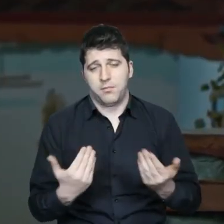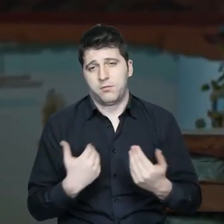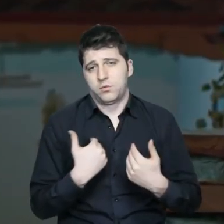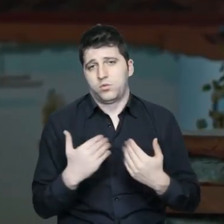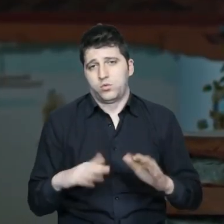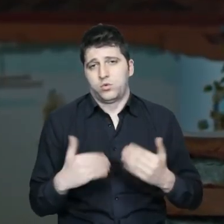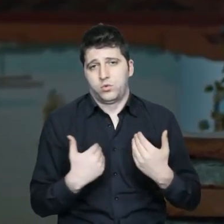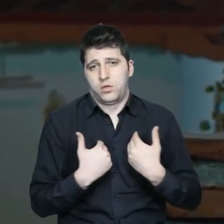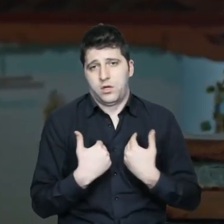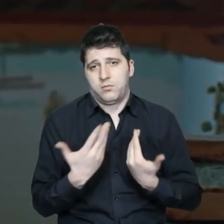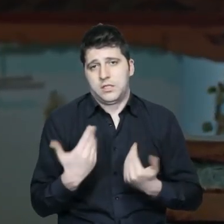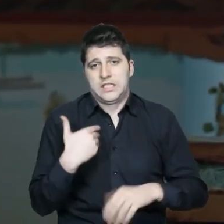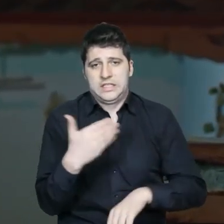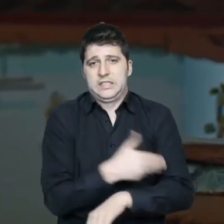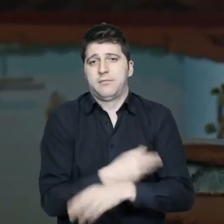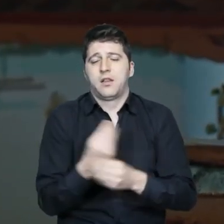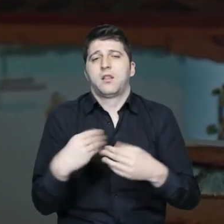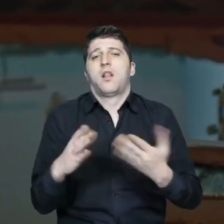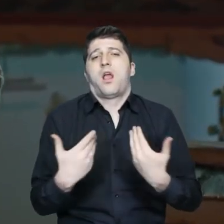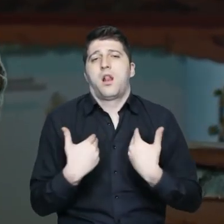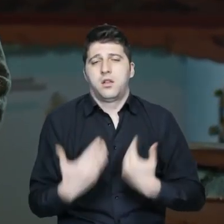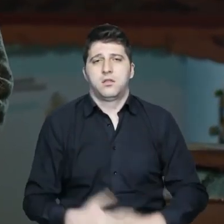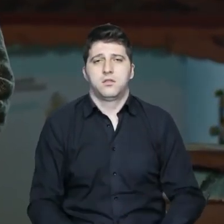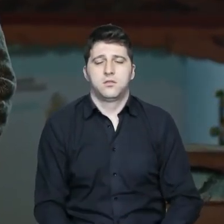sonuçta amme hizmeti yapmıyoruz yani.